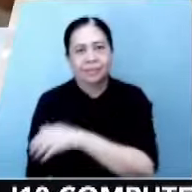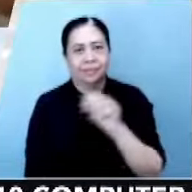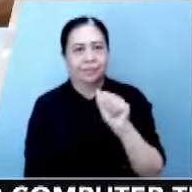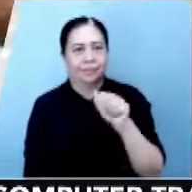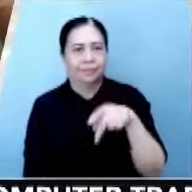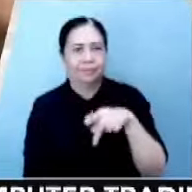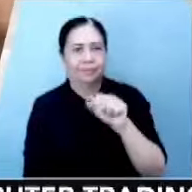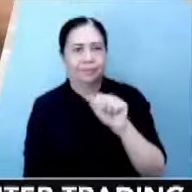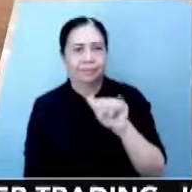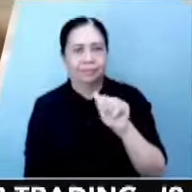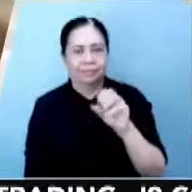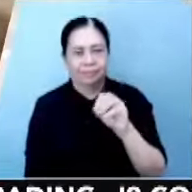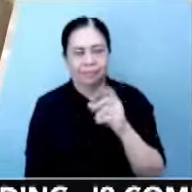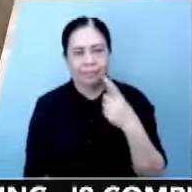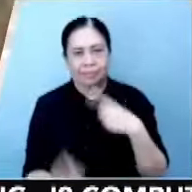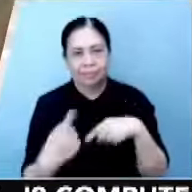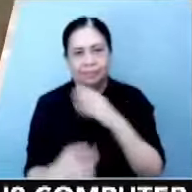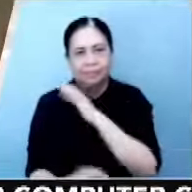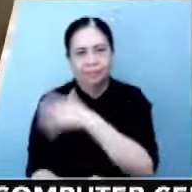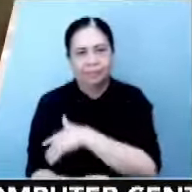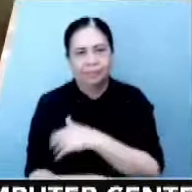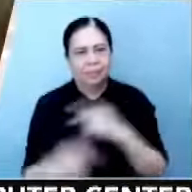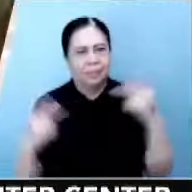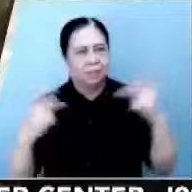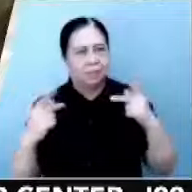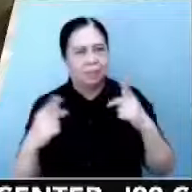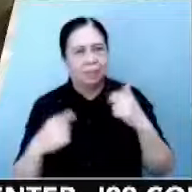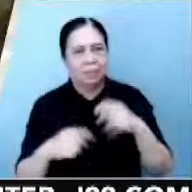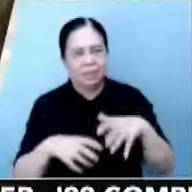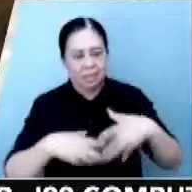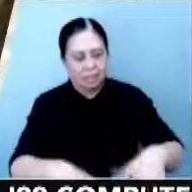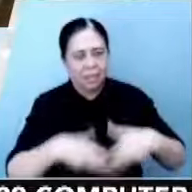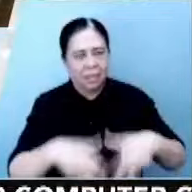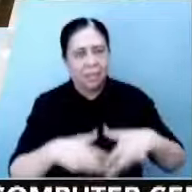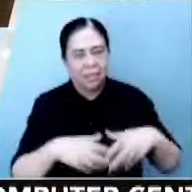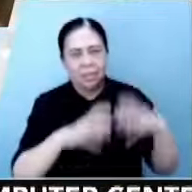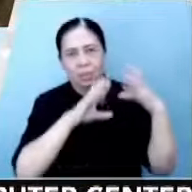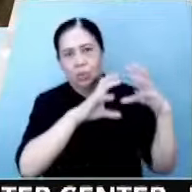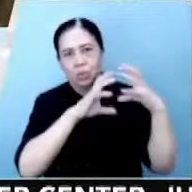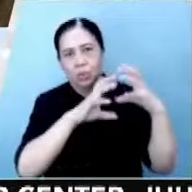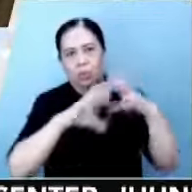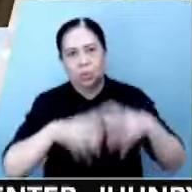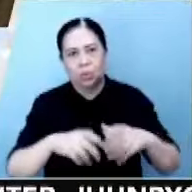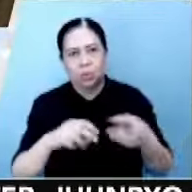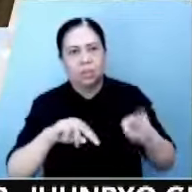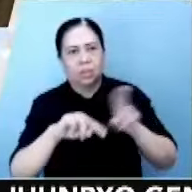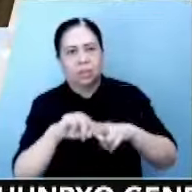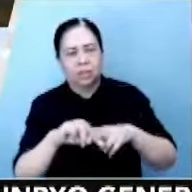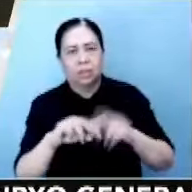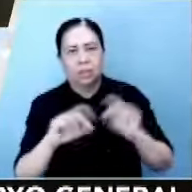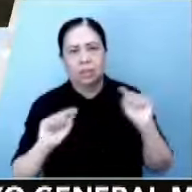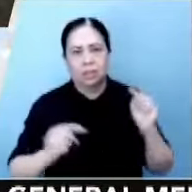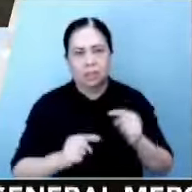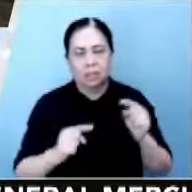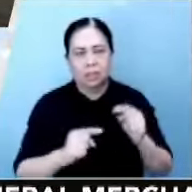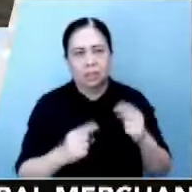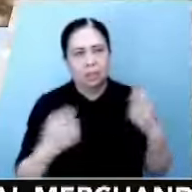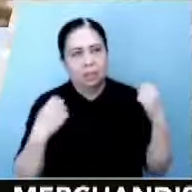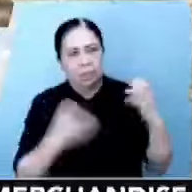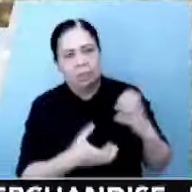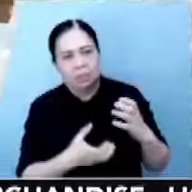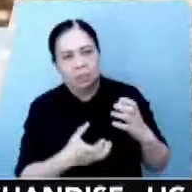Sumakit ho ito kasi naggagad ako ng nyog. Tapos ngayon parang nag-aggravate kasi magkarga ho ako ng yung